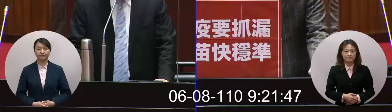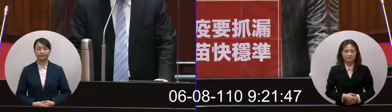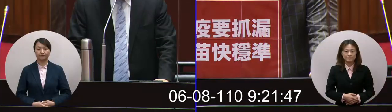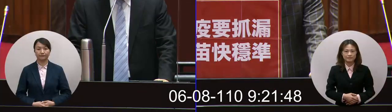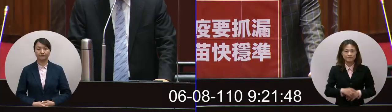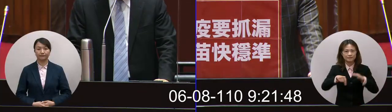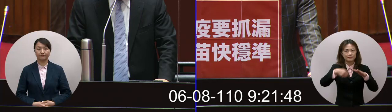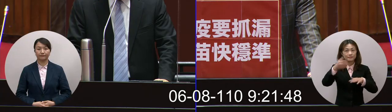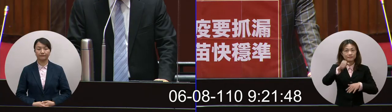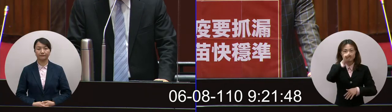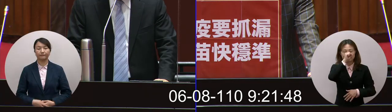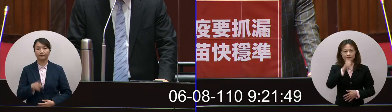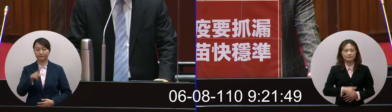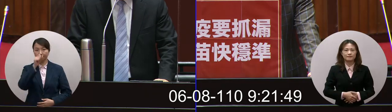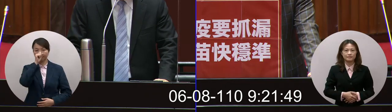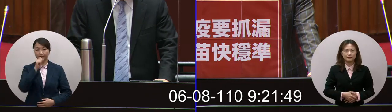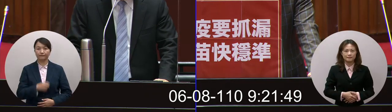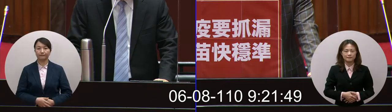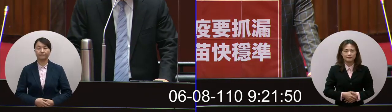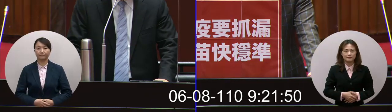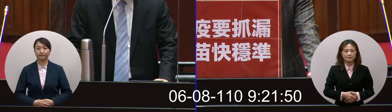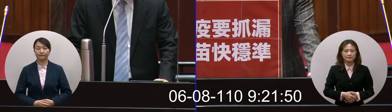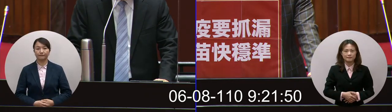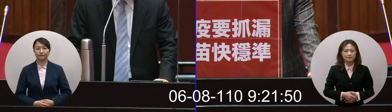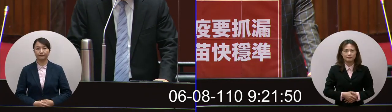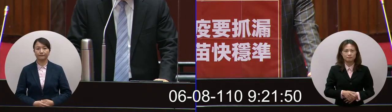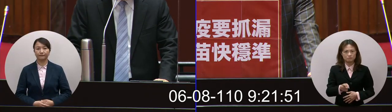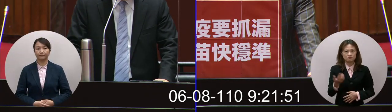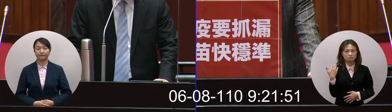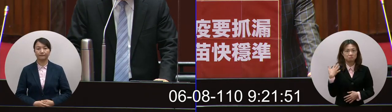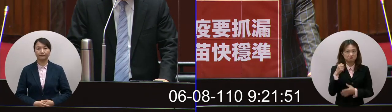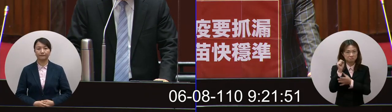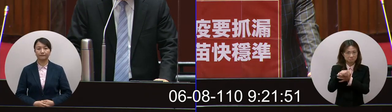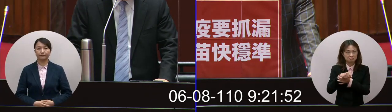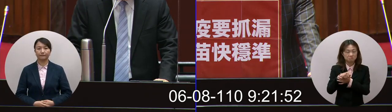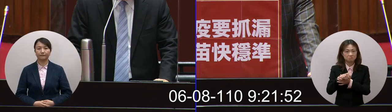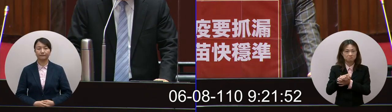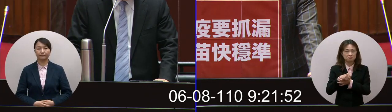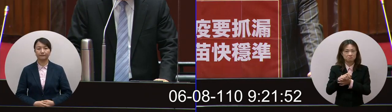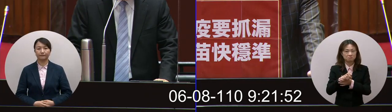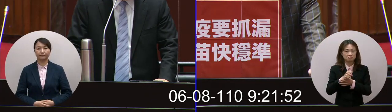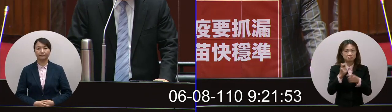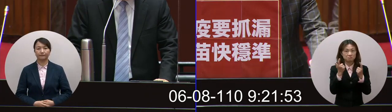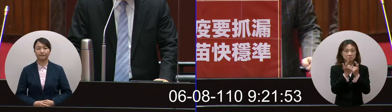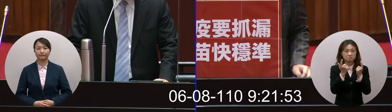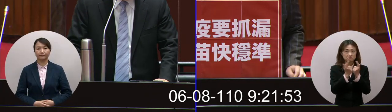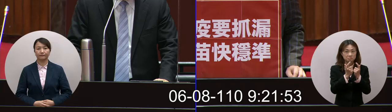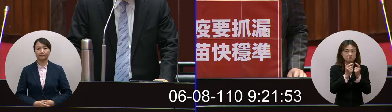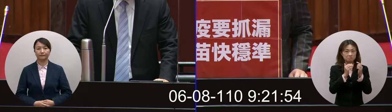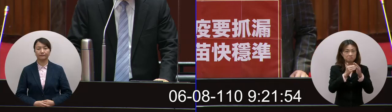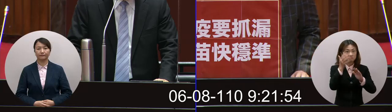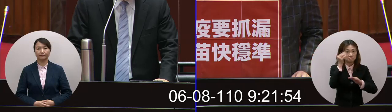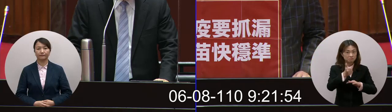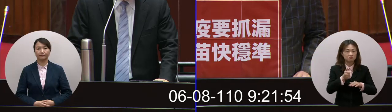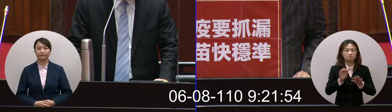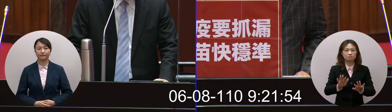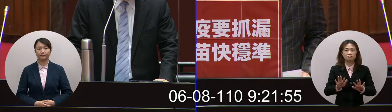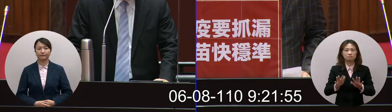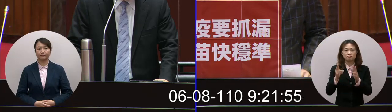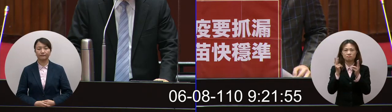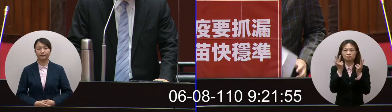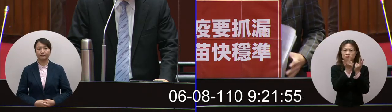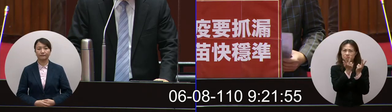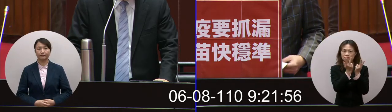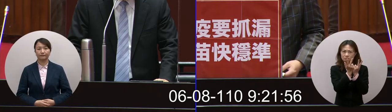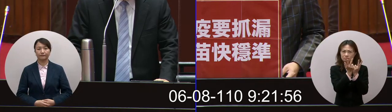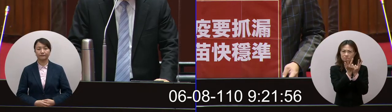院长你好，首先 吼，你好。 你之前有担任过的所谓台北县长，即卖新北市。即道疫情，新北市受